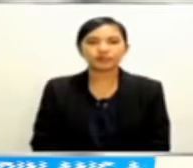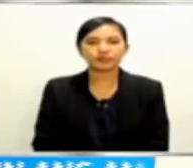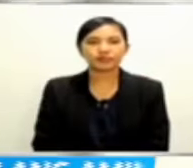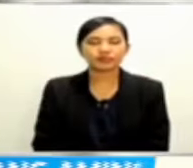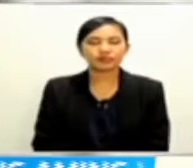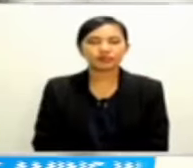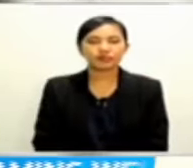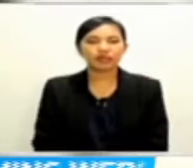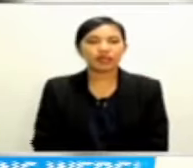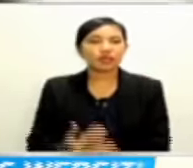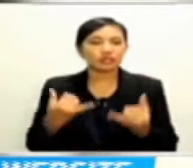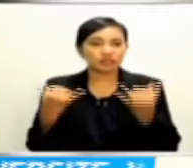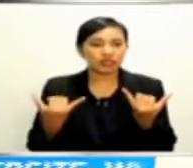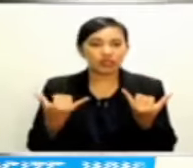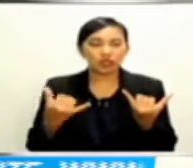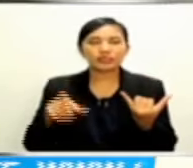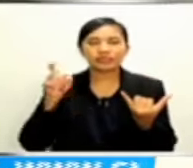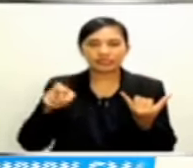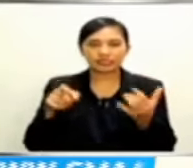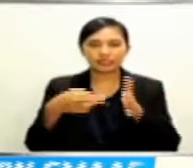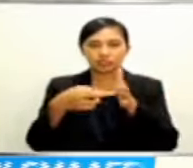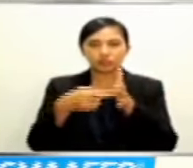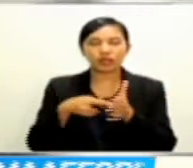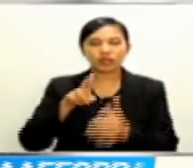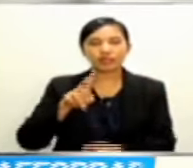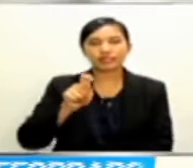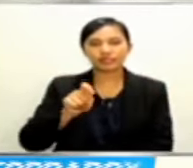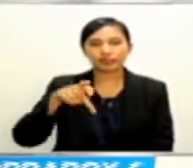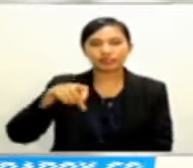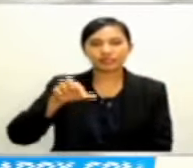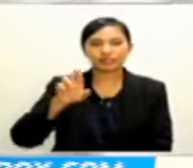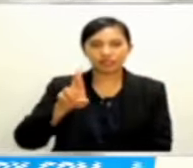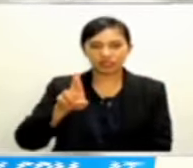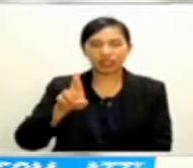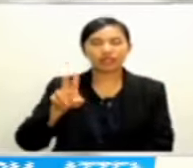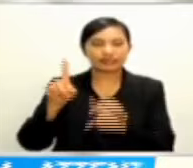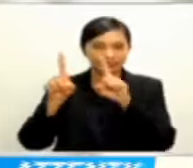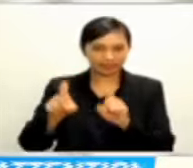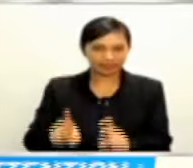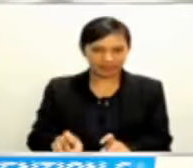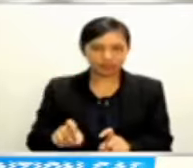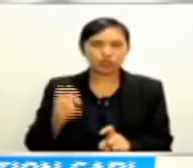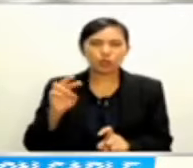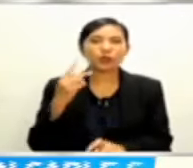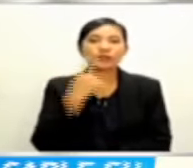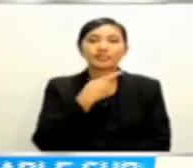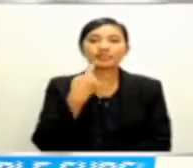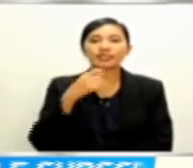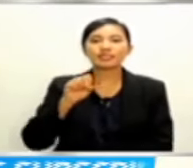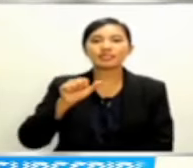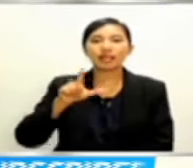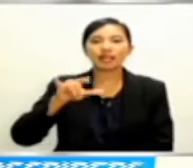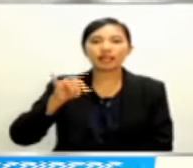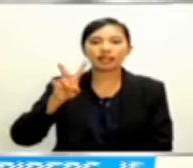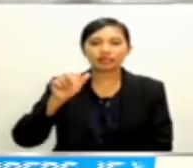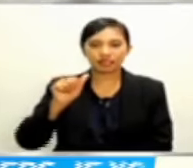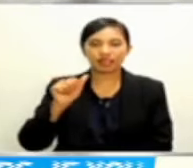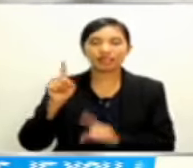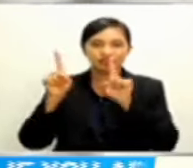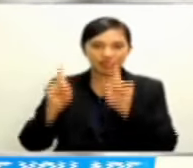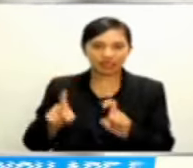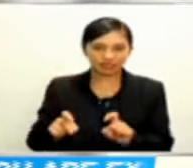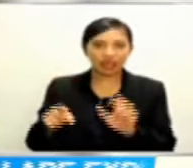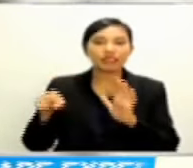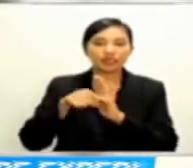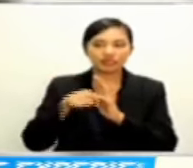kailangan pa rin ng rtp crr test at or saliva test para makakuha ng QR code papasok ito sa isla ng Boracay